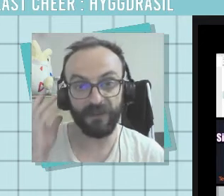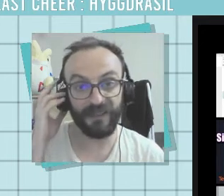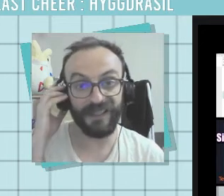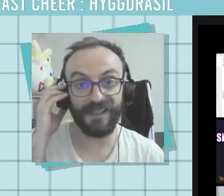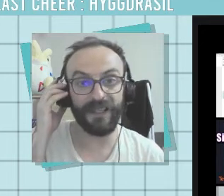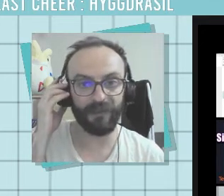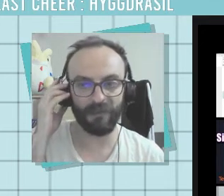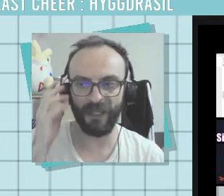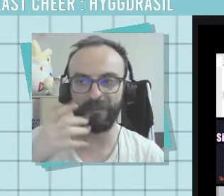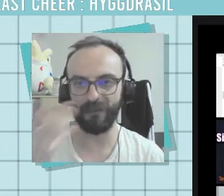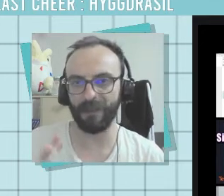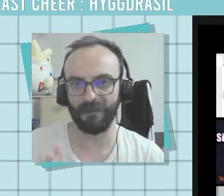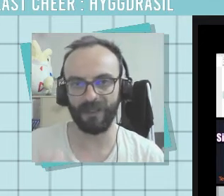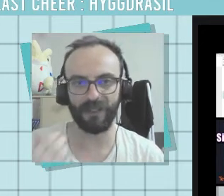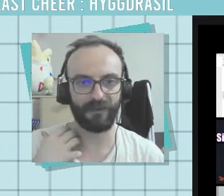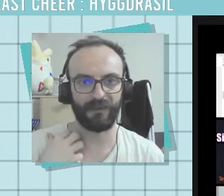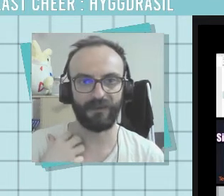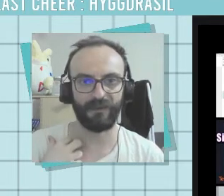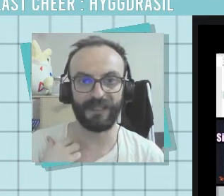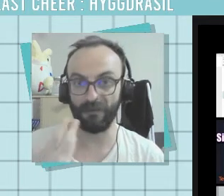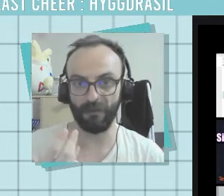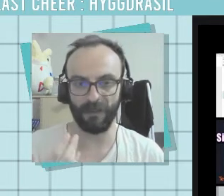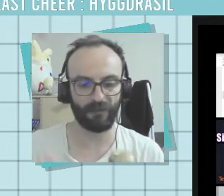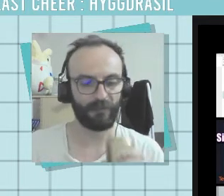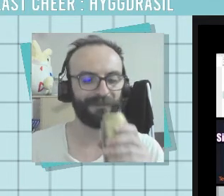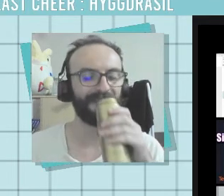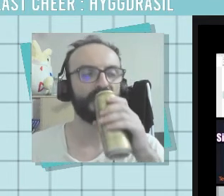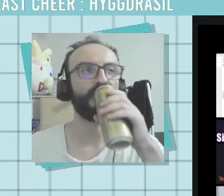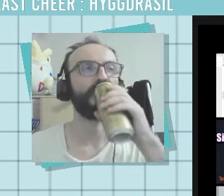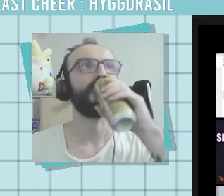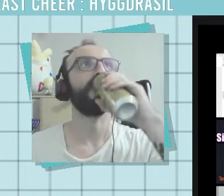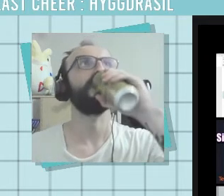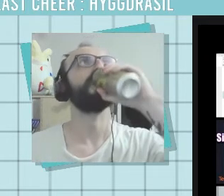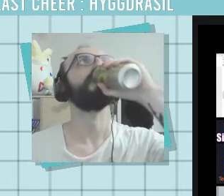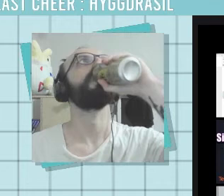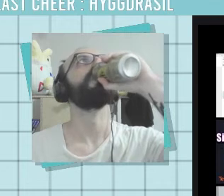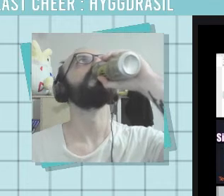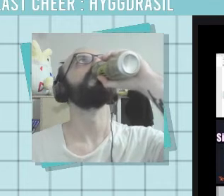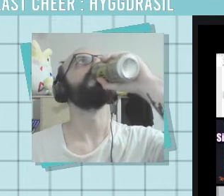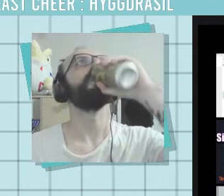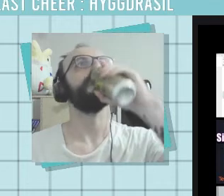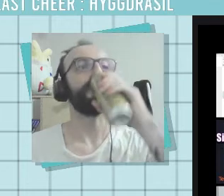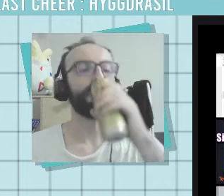L'idée, c'est d'utiliser la lumière pour capturer des informations.